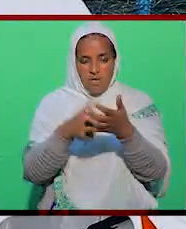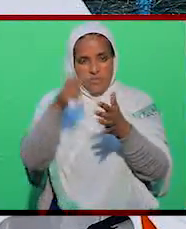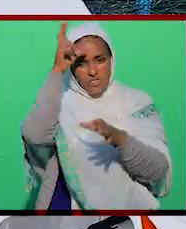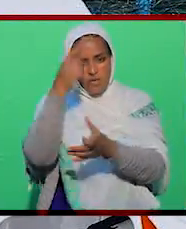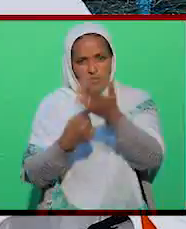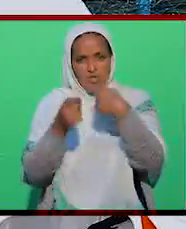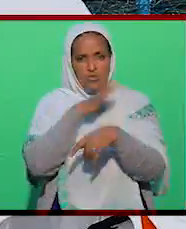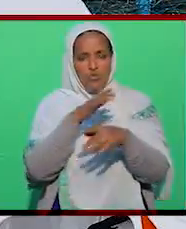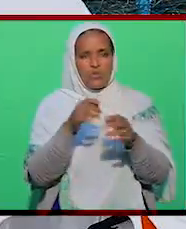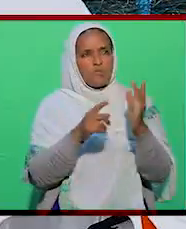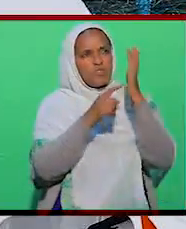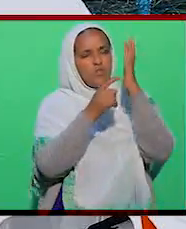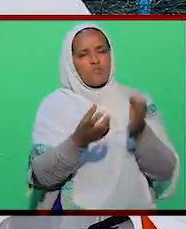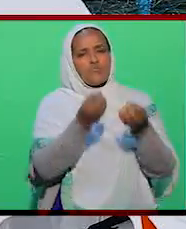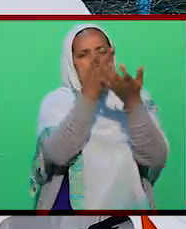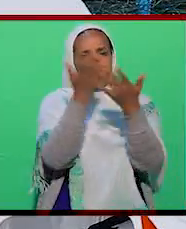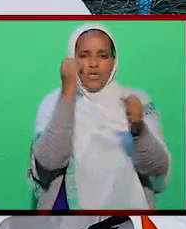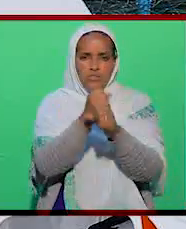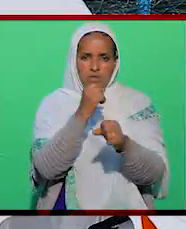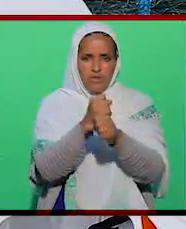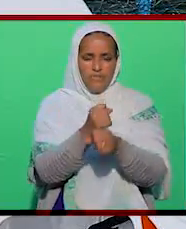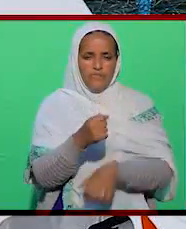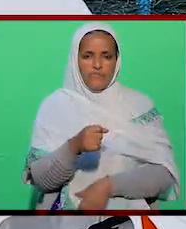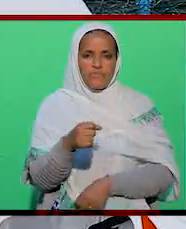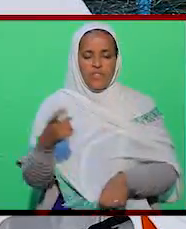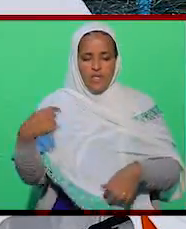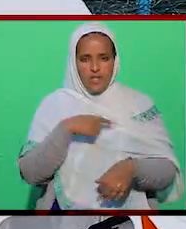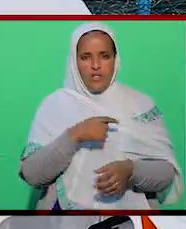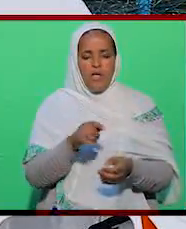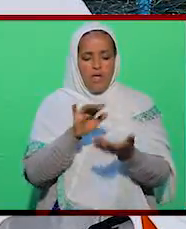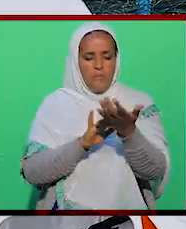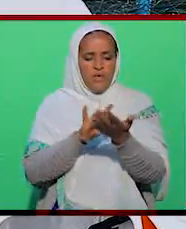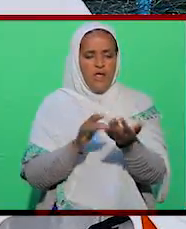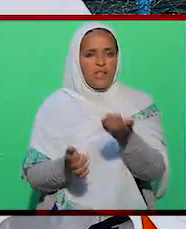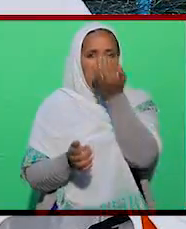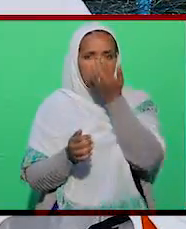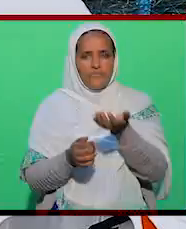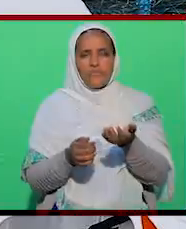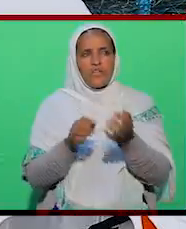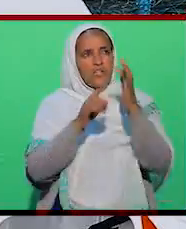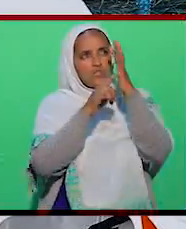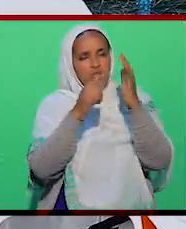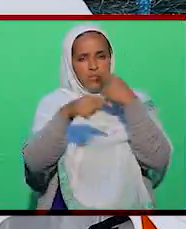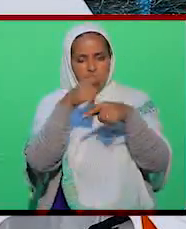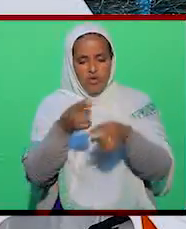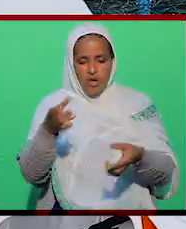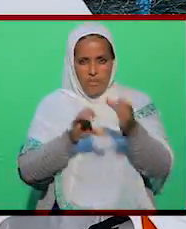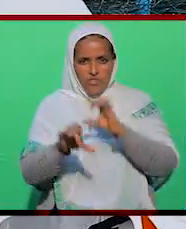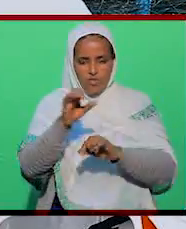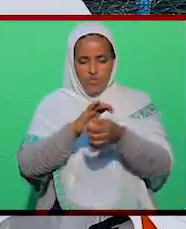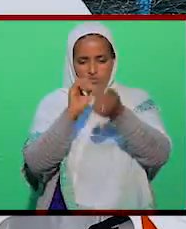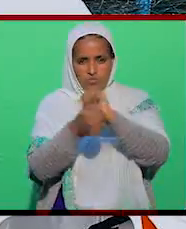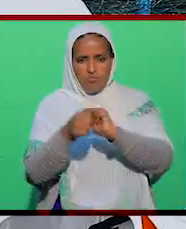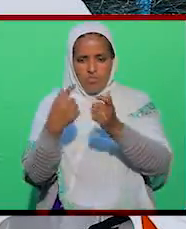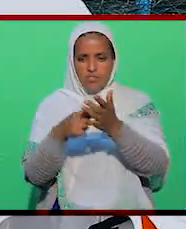ላይ በሰይጣን ብቻ ሳይሆን በእጽዋት ብዙ ነገር ይሰራል። እጽዋት የምንውጠው መድኃኒት የምንወጋው እኮ ከእጽዋት የመጣ ነው። መቼም ኬሚስትሪው